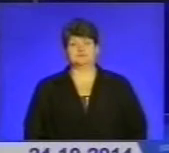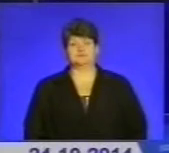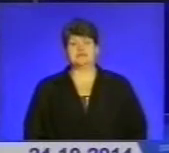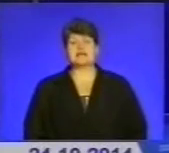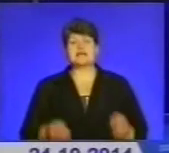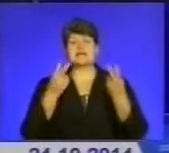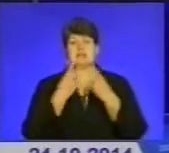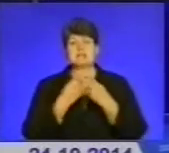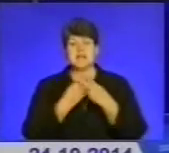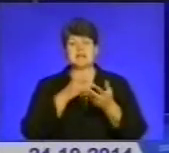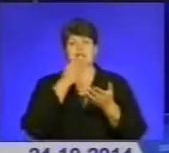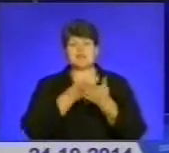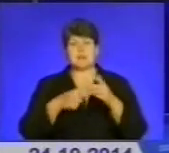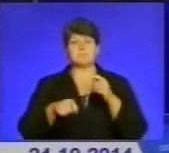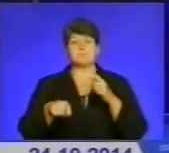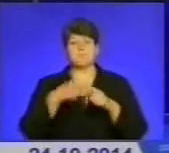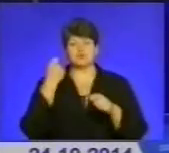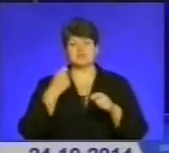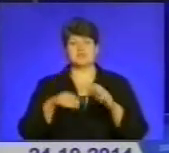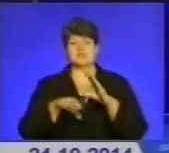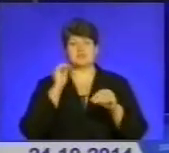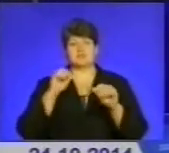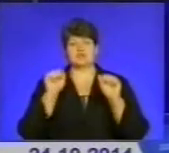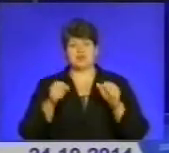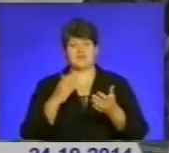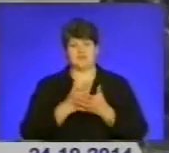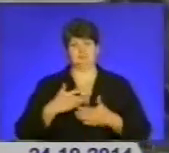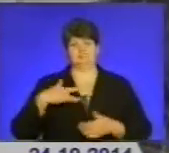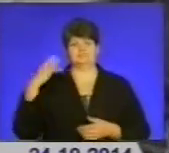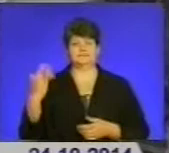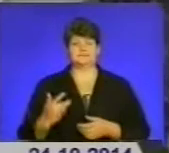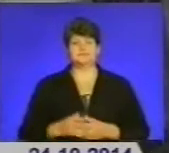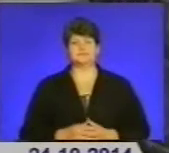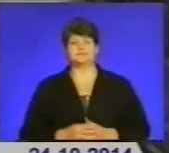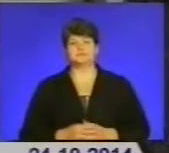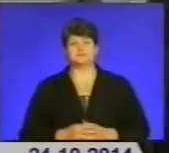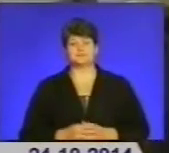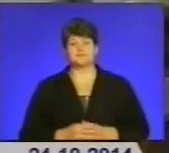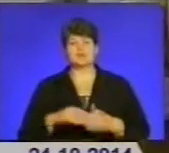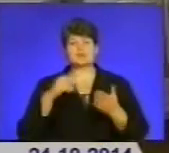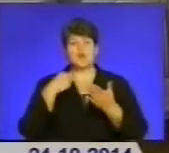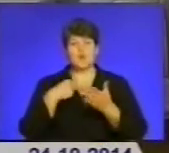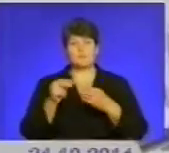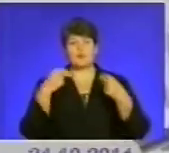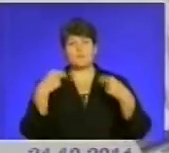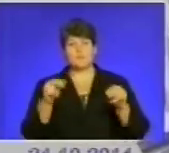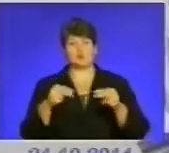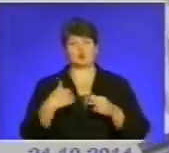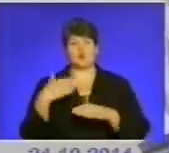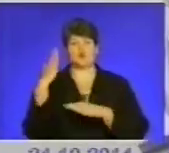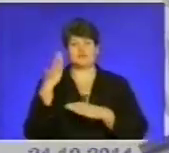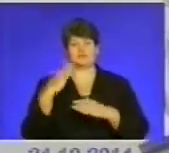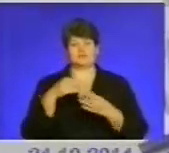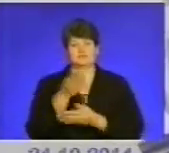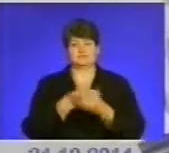Кримінальна відповідальність за порушення виборчих прав стала більш жорсткою. За купівлю та продаж голосів, а також за маніпуляції